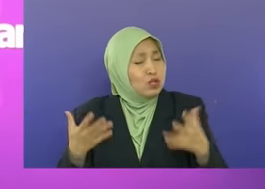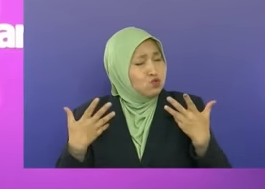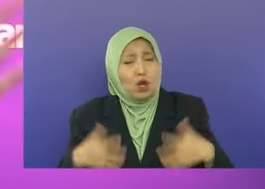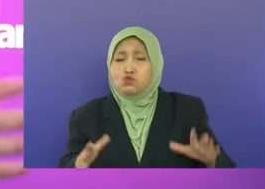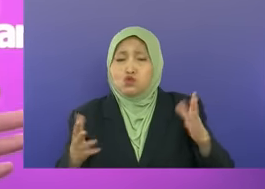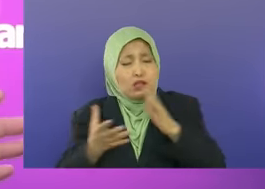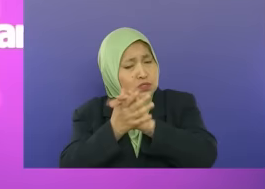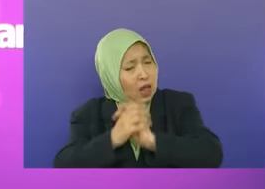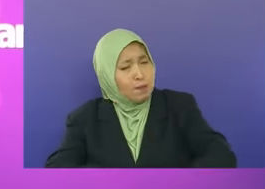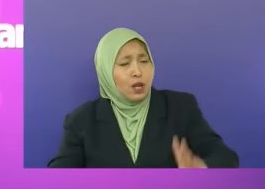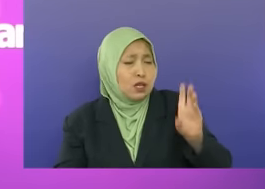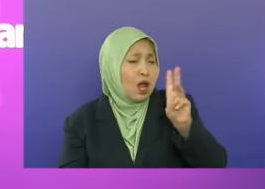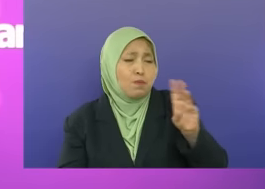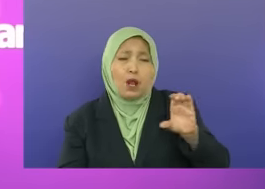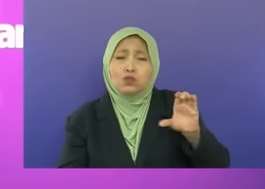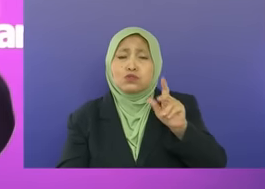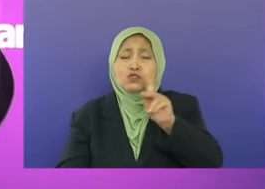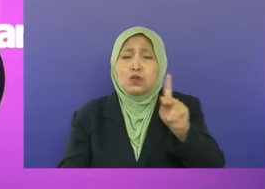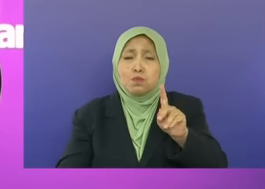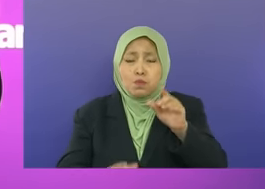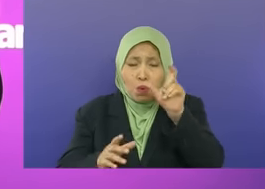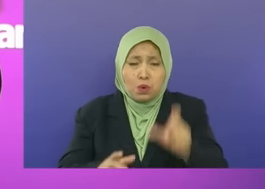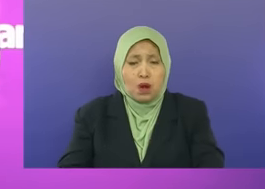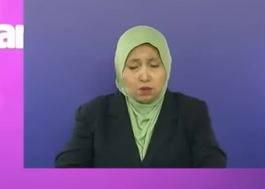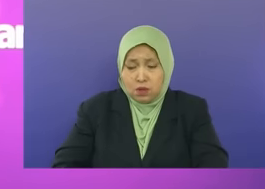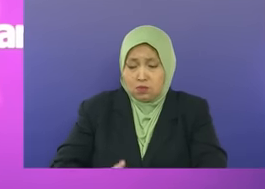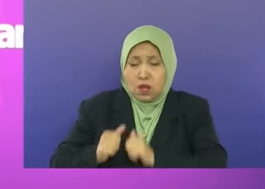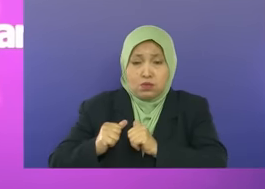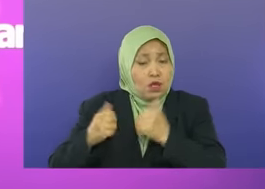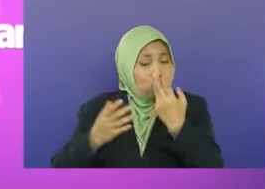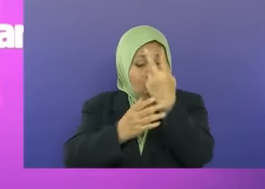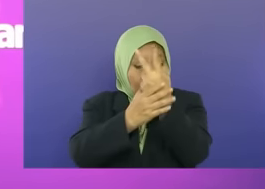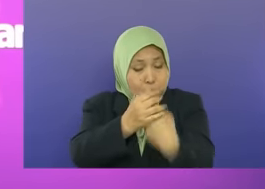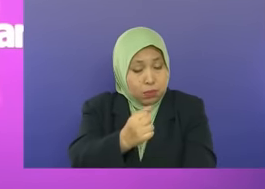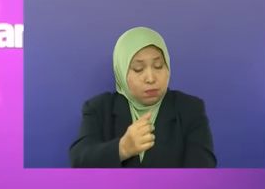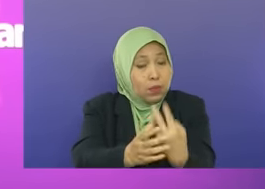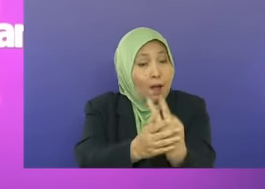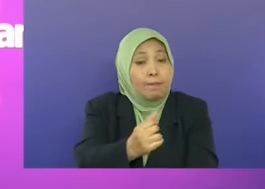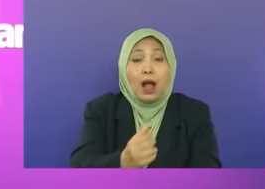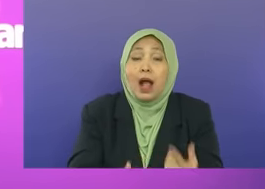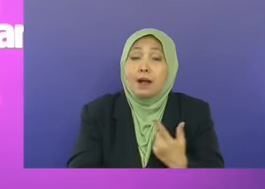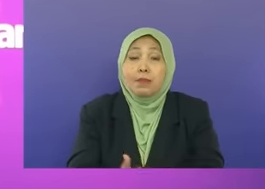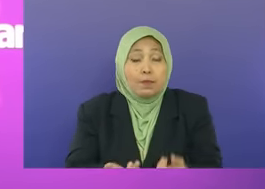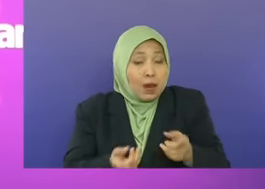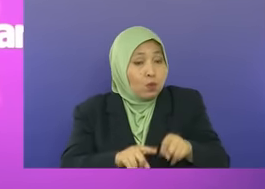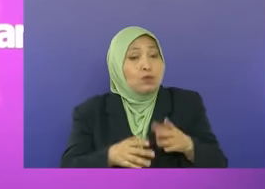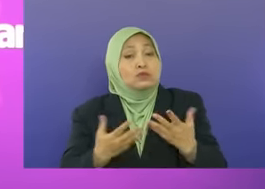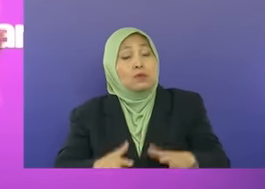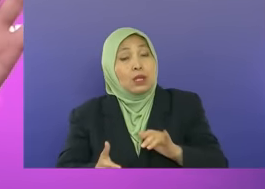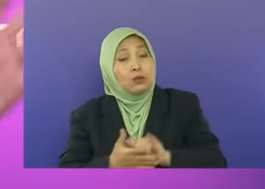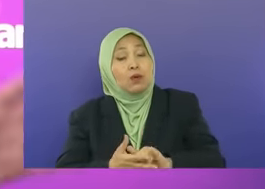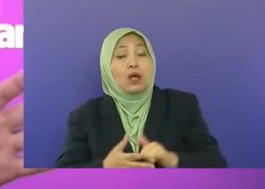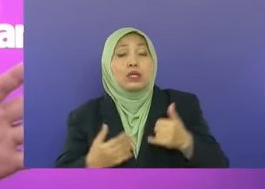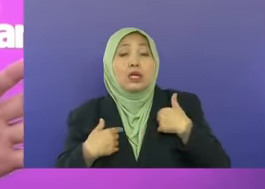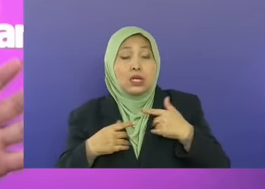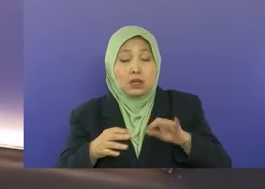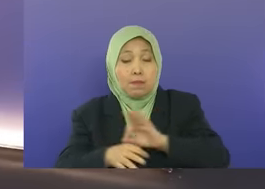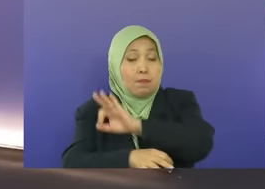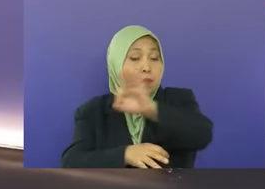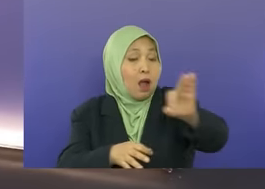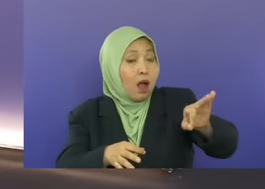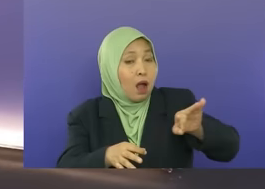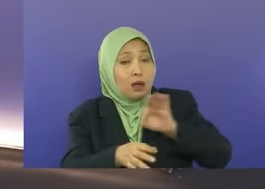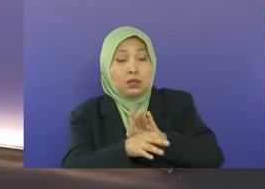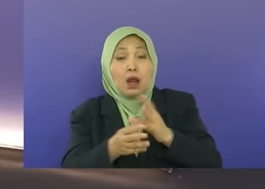selamat 600.000 orang ini dan tentu Firaun pun telah tenggelam apakah yang berlaku sifat itu mereka berada di satu padang pasir ya